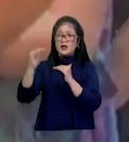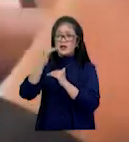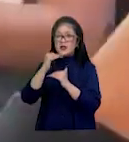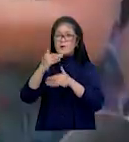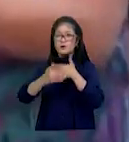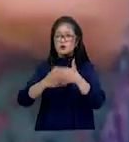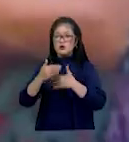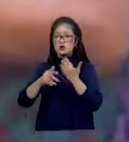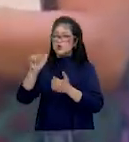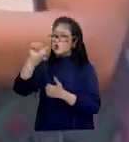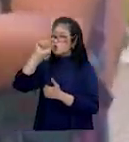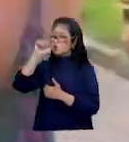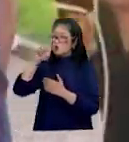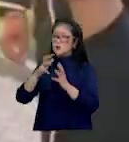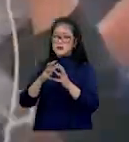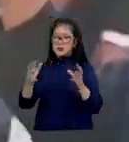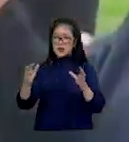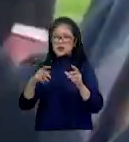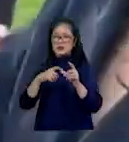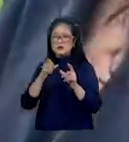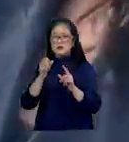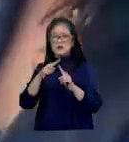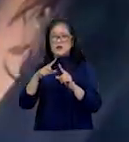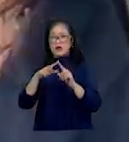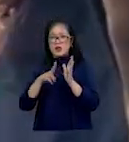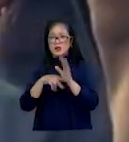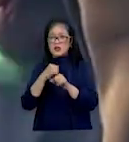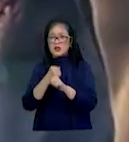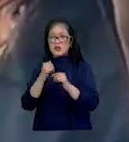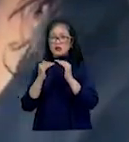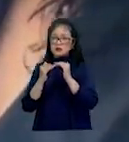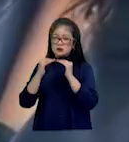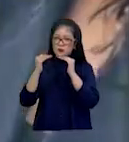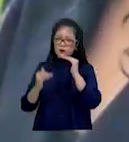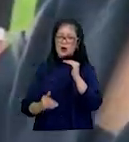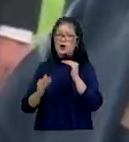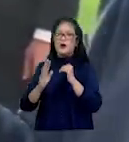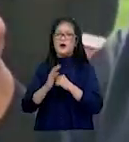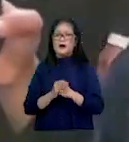pengurangan angka stunting di Indonesia. Dari Amsterdam, Belanda, Megalatu, iNews melaporkan.